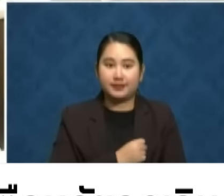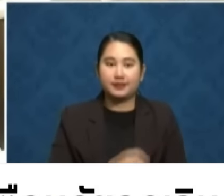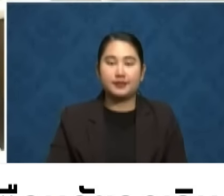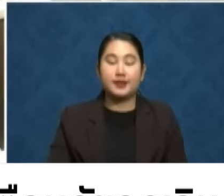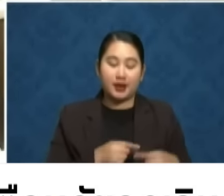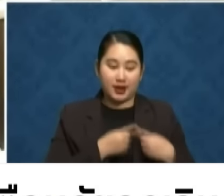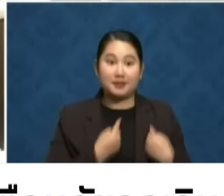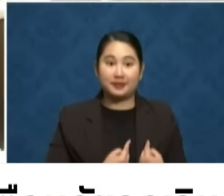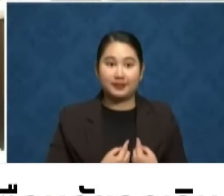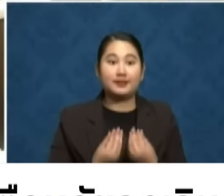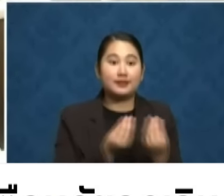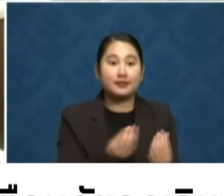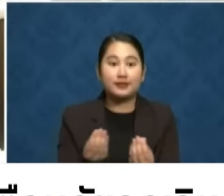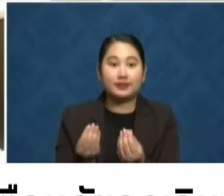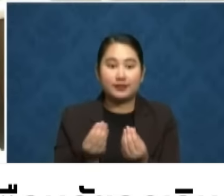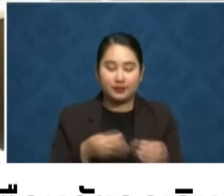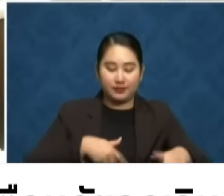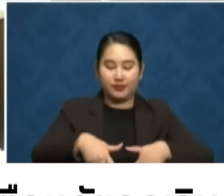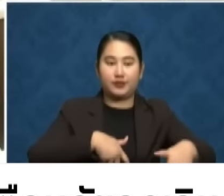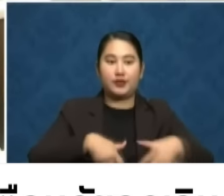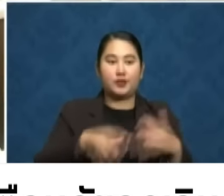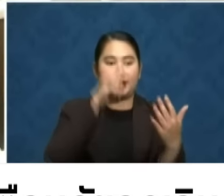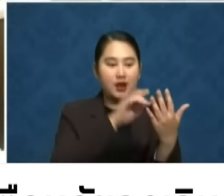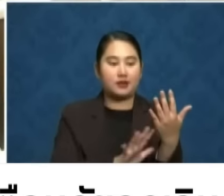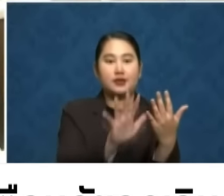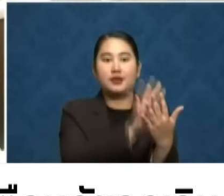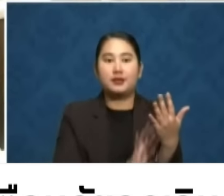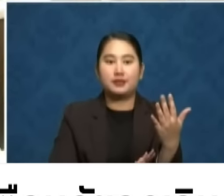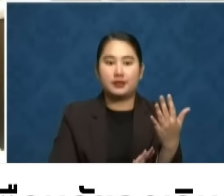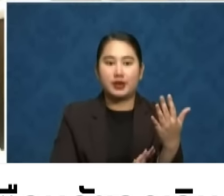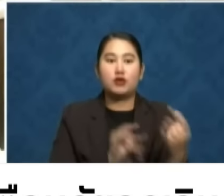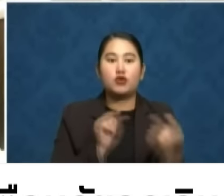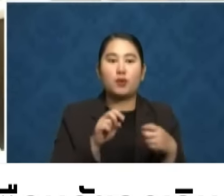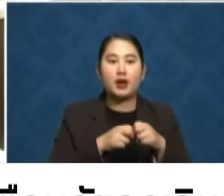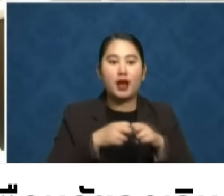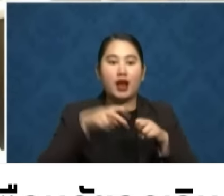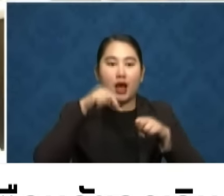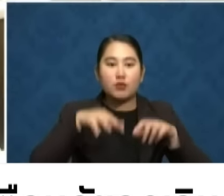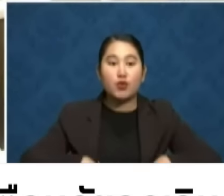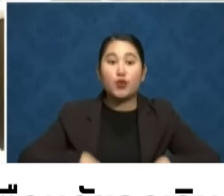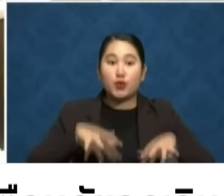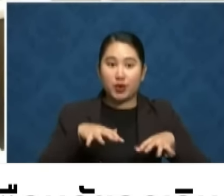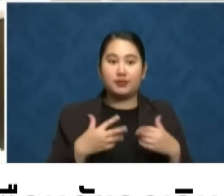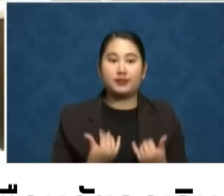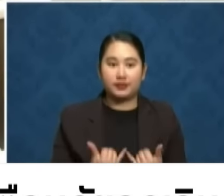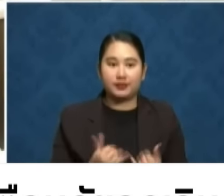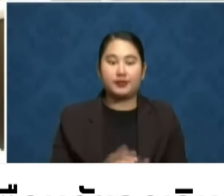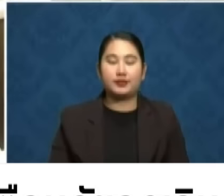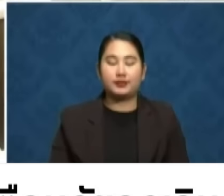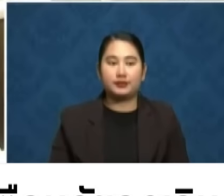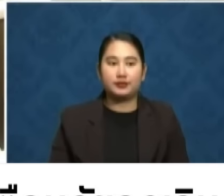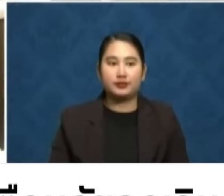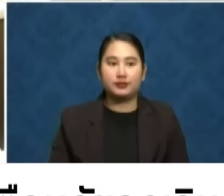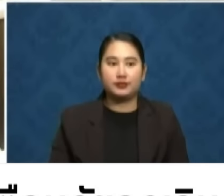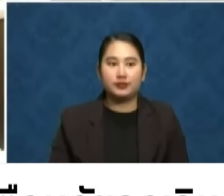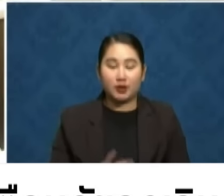เวลาได้มั้ยเรื่องการเยวยาซ่อมบ้านที่บอกว่าสูงสุดให้23,000เยวยาน้ำท่วม 5,000 9,000บเนี่ยขั้นตอนมันยุ่งนี่มันต้องรอถึง